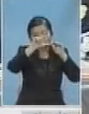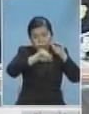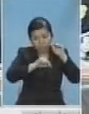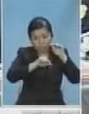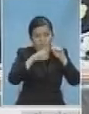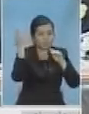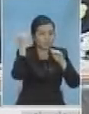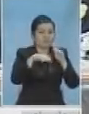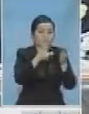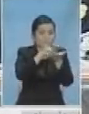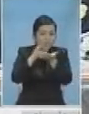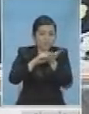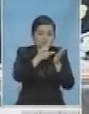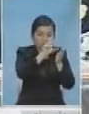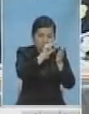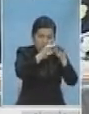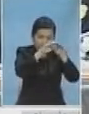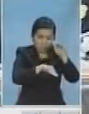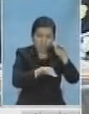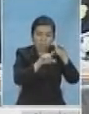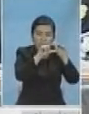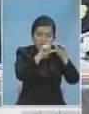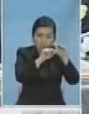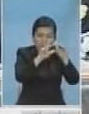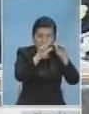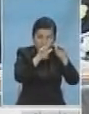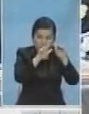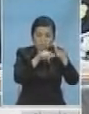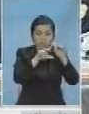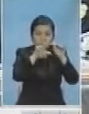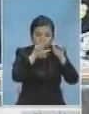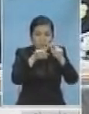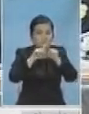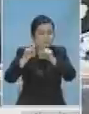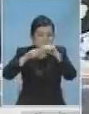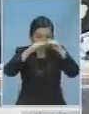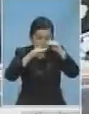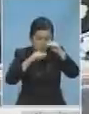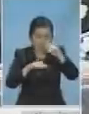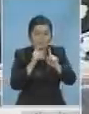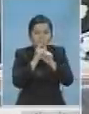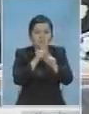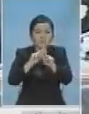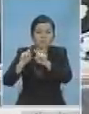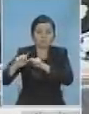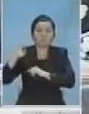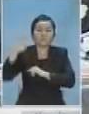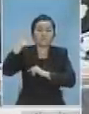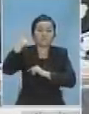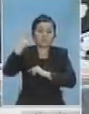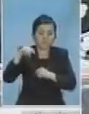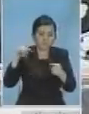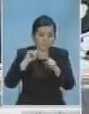30เป็น23แล้วก็เป็น20ตามลำดับนั้นเนี่ยนะครับเพื่อกระตุ้นให้กับเอกชนที่จะมี